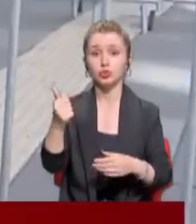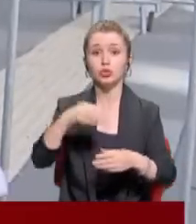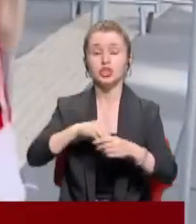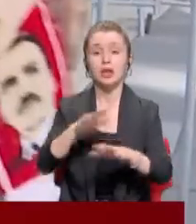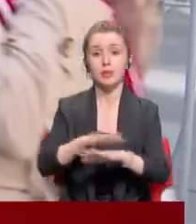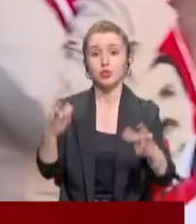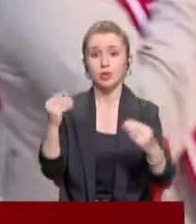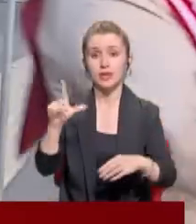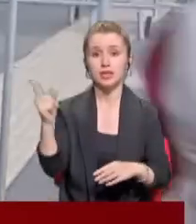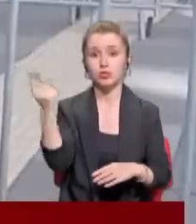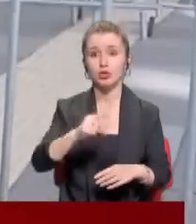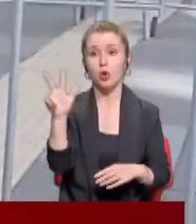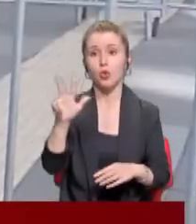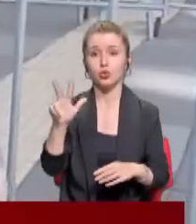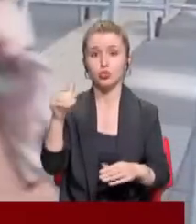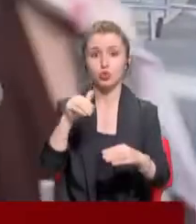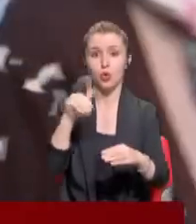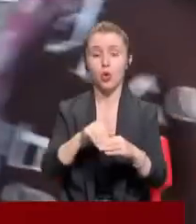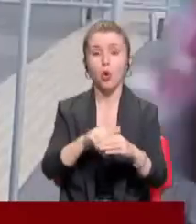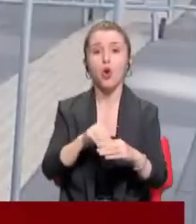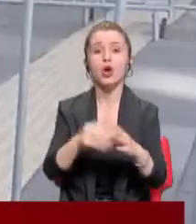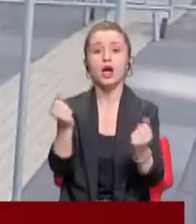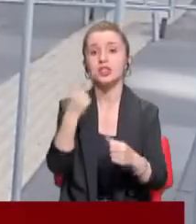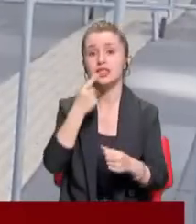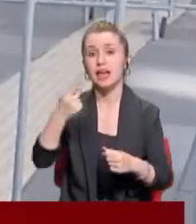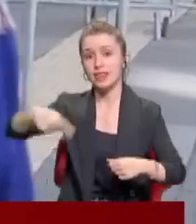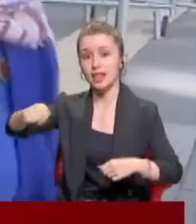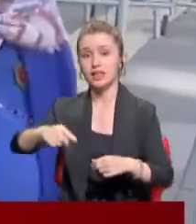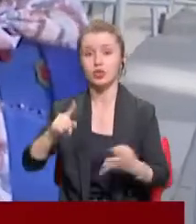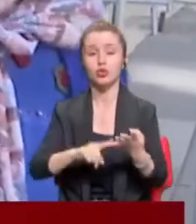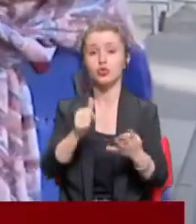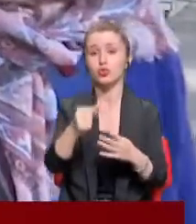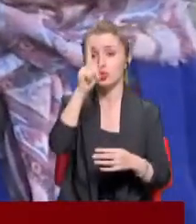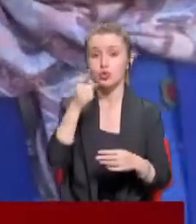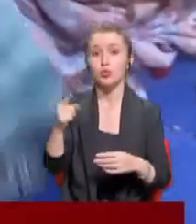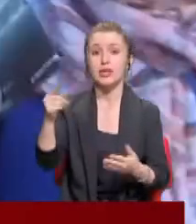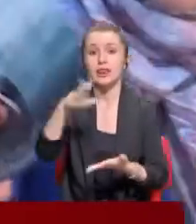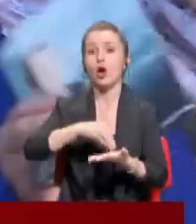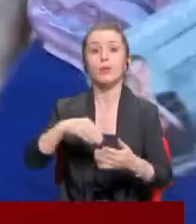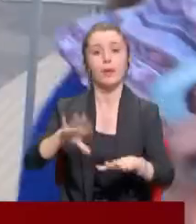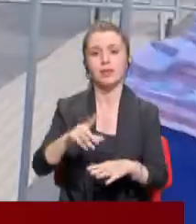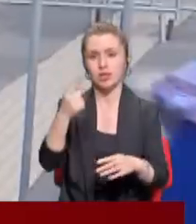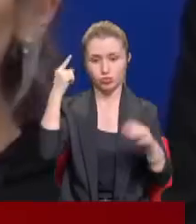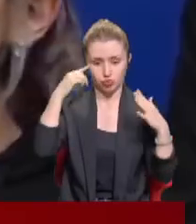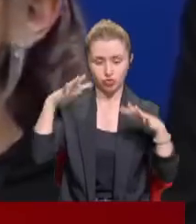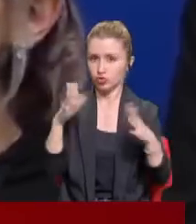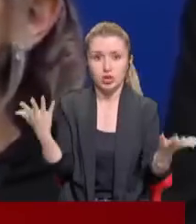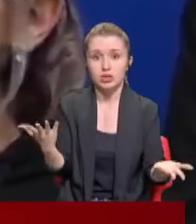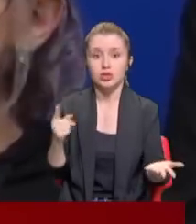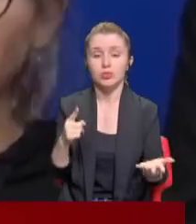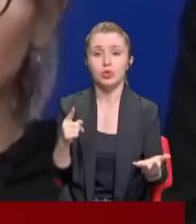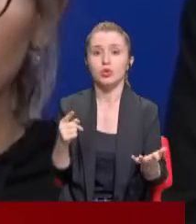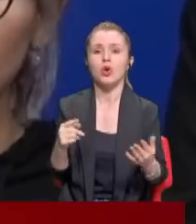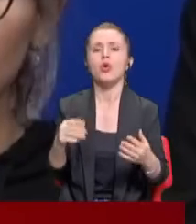bitmiş olması lazım. %20, %30 oy alacağız diyenlerin daha 4. gün 100 bin imzaya bulamaması şaşırtıcı bir durum yani. Rehavet